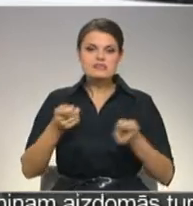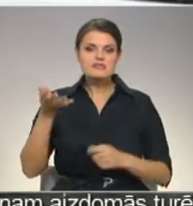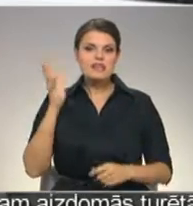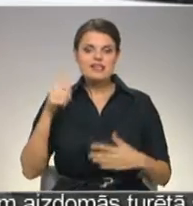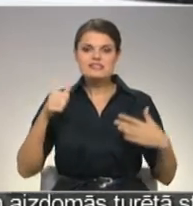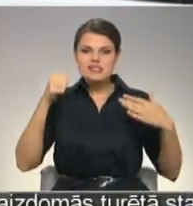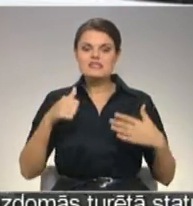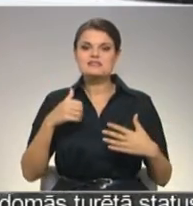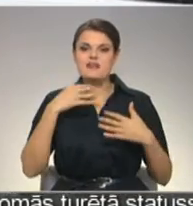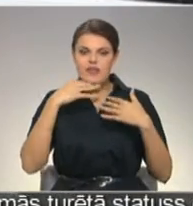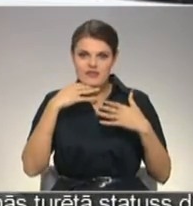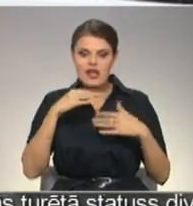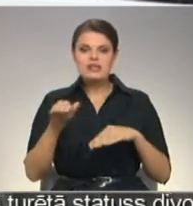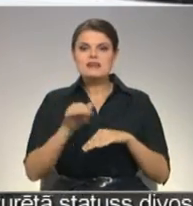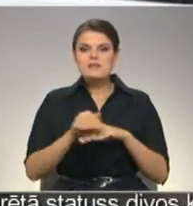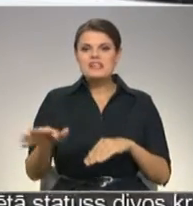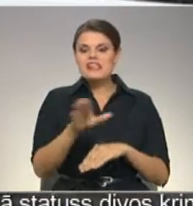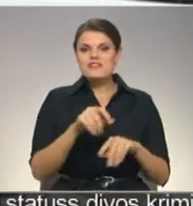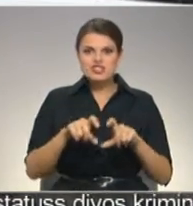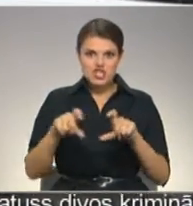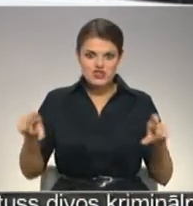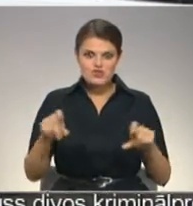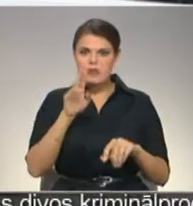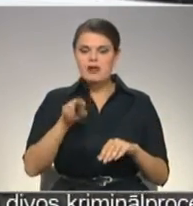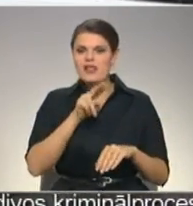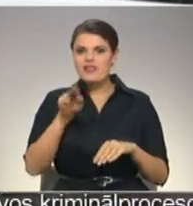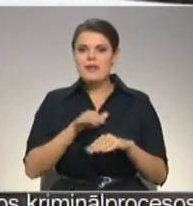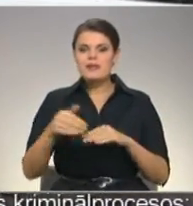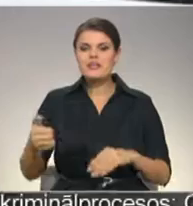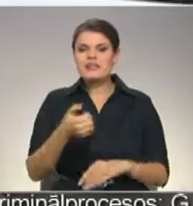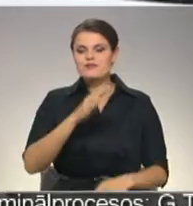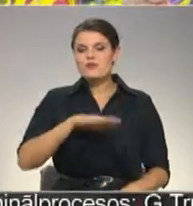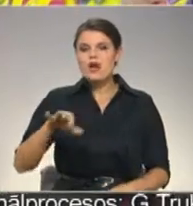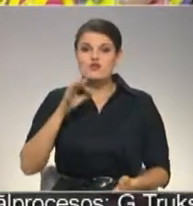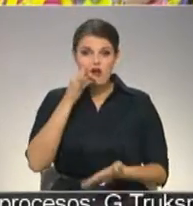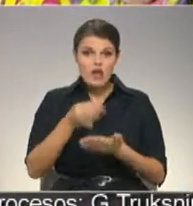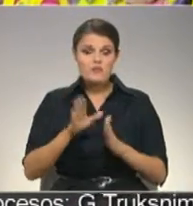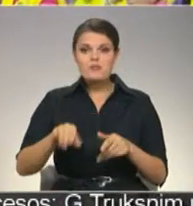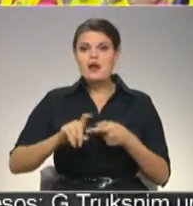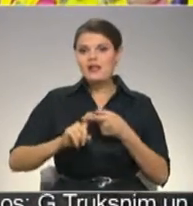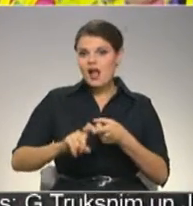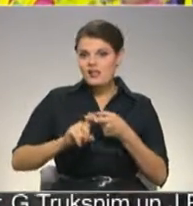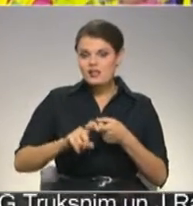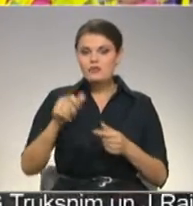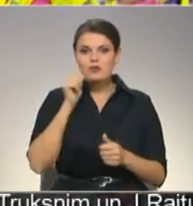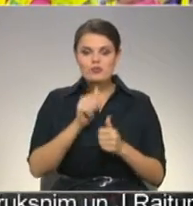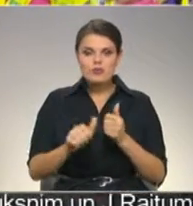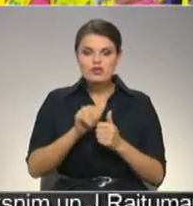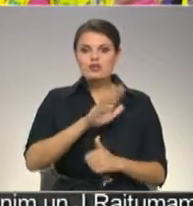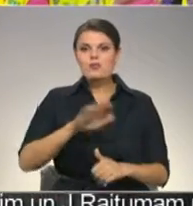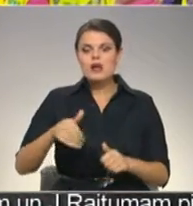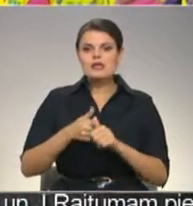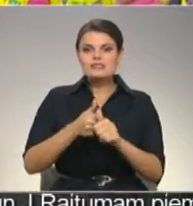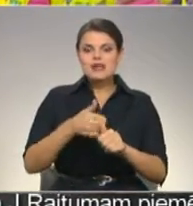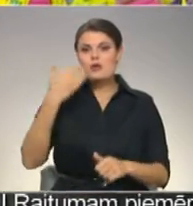pilnīgi visās skolās, tātad par nepilngadīgo atbildību, par atkarībām. Bieži vien bērni seko pieaugušo piemēram,